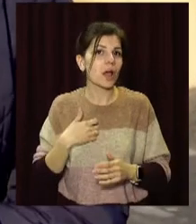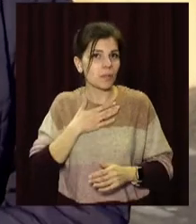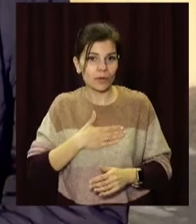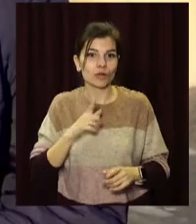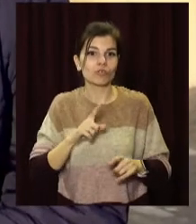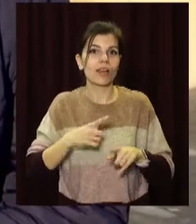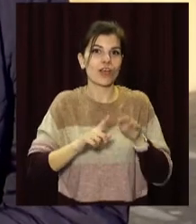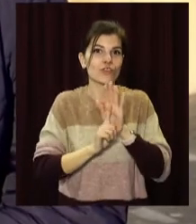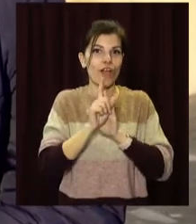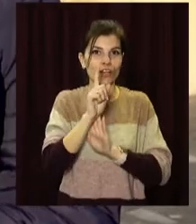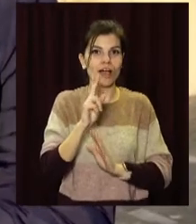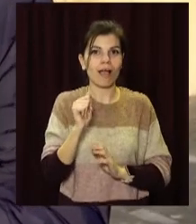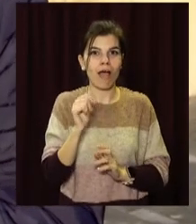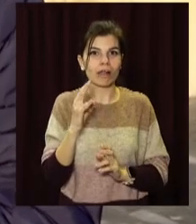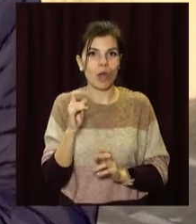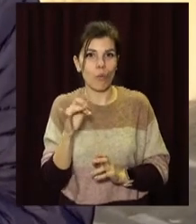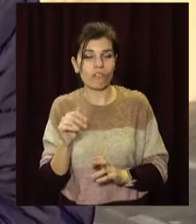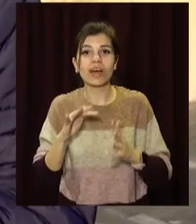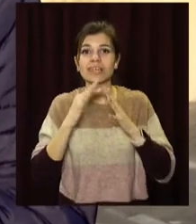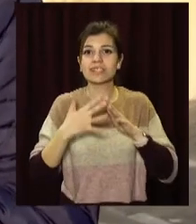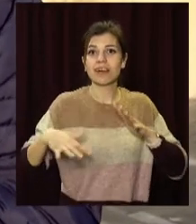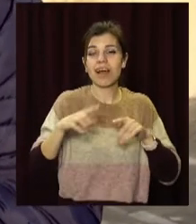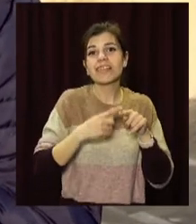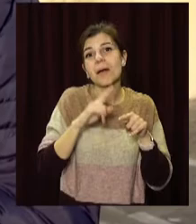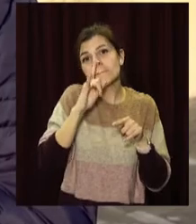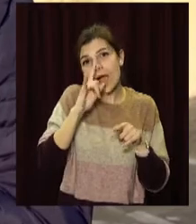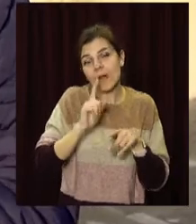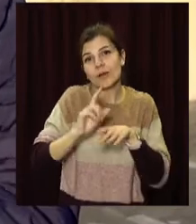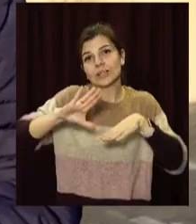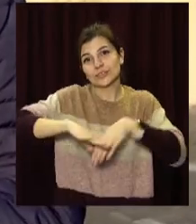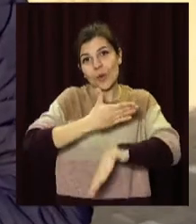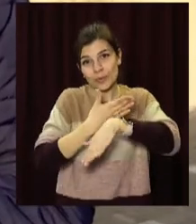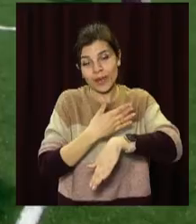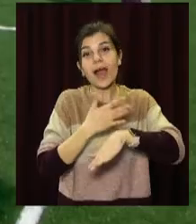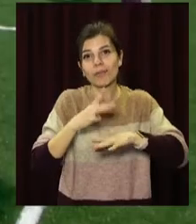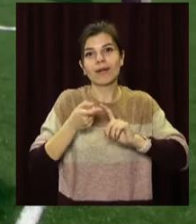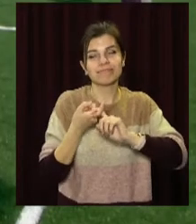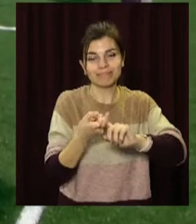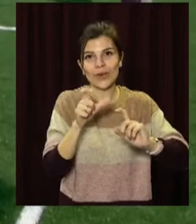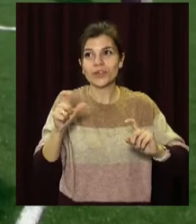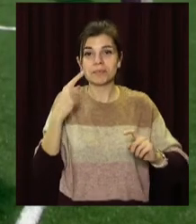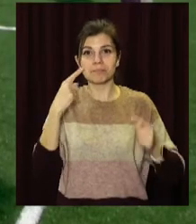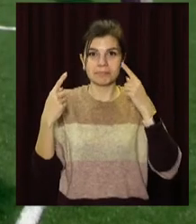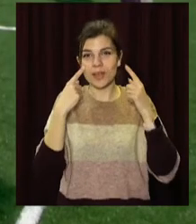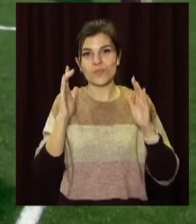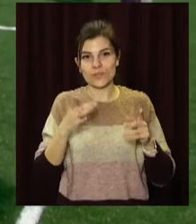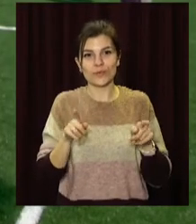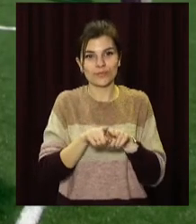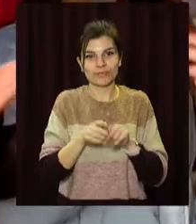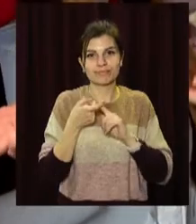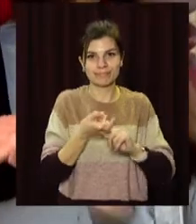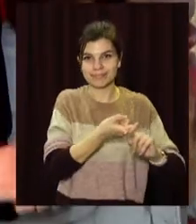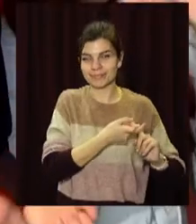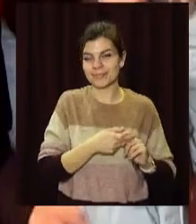з Карнаухівки. Так як наше селище – це маленький чобіток, то все піде далі. Після зеленої акції з нагоди